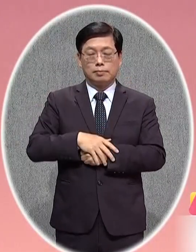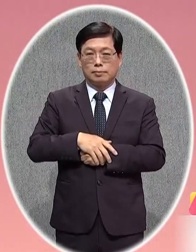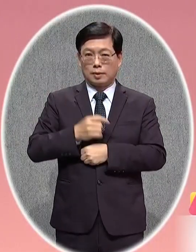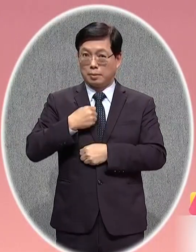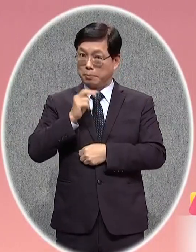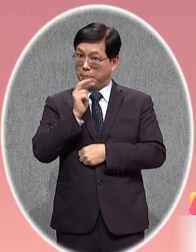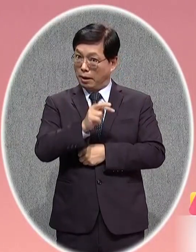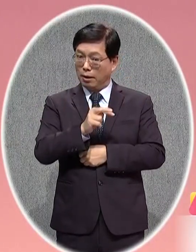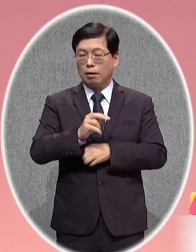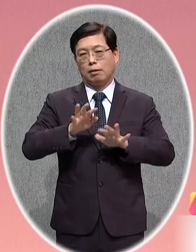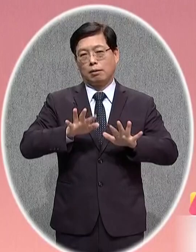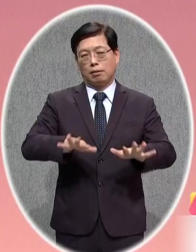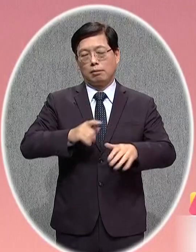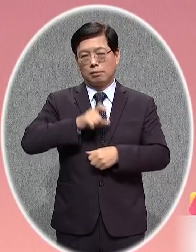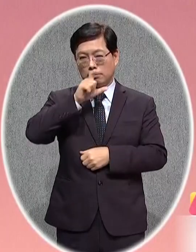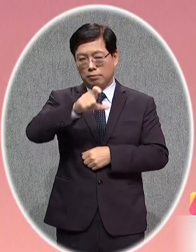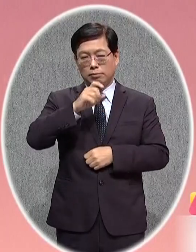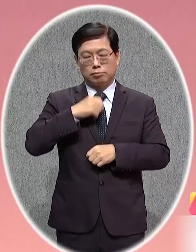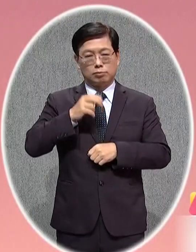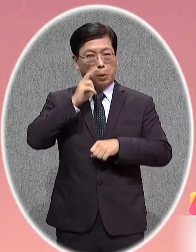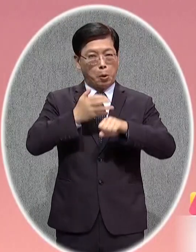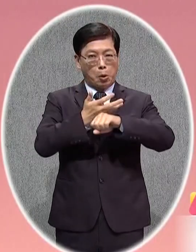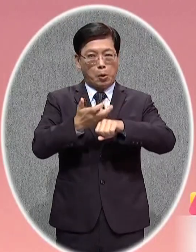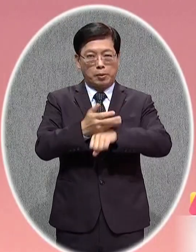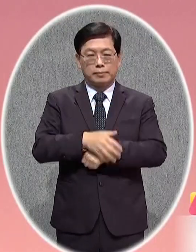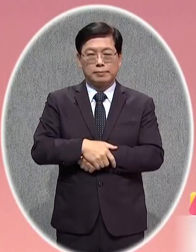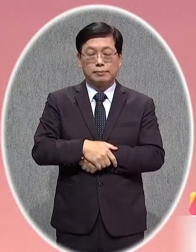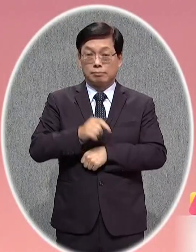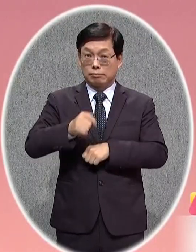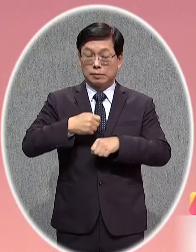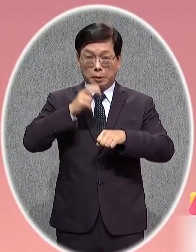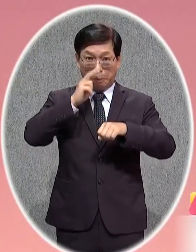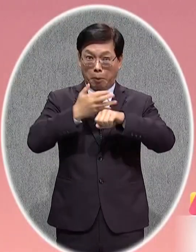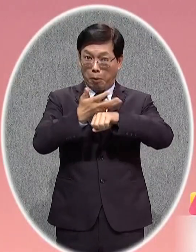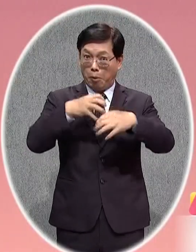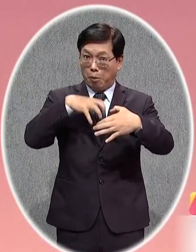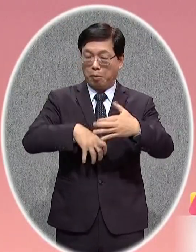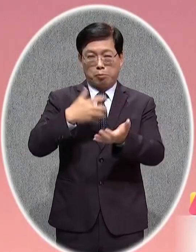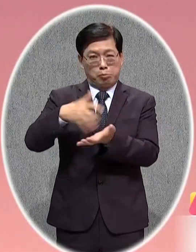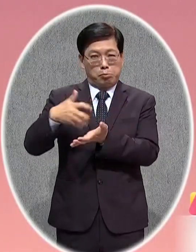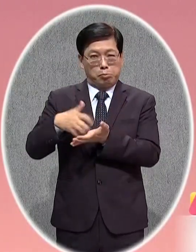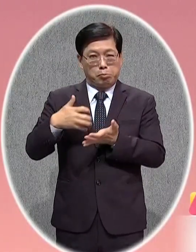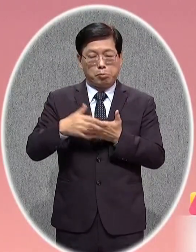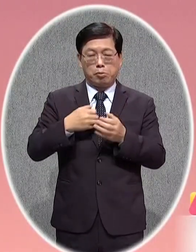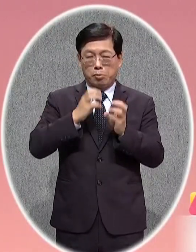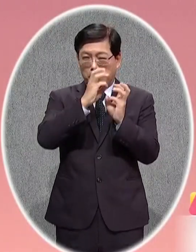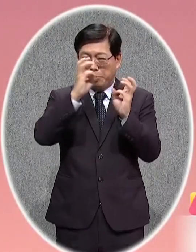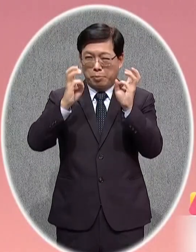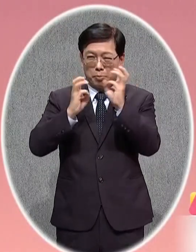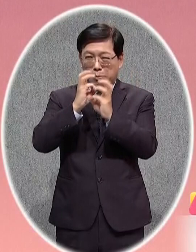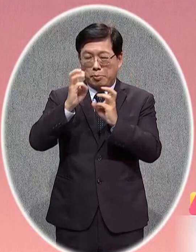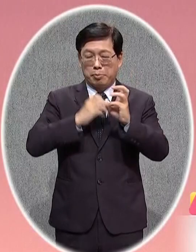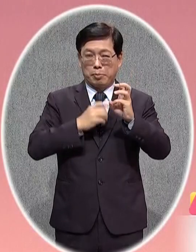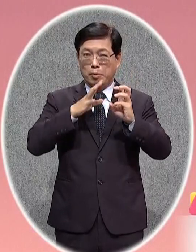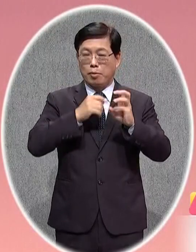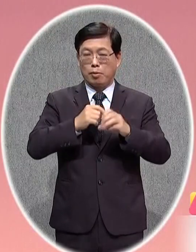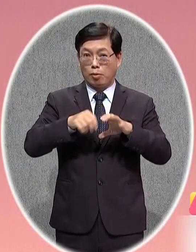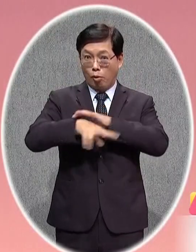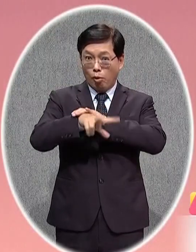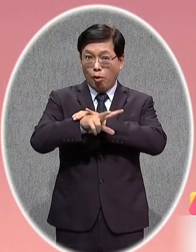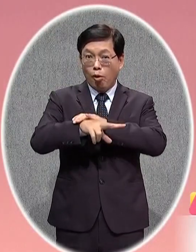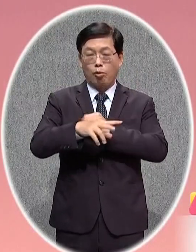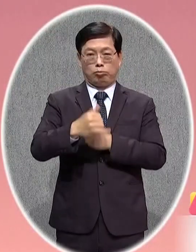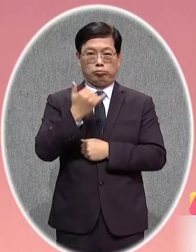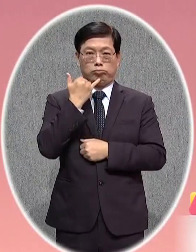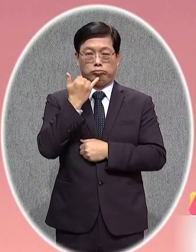们看到的就是我们所谓的藻礁。在这个藻礁里面有非常多的孔隙，这些孔隙刚好可以